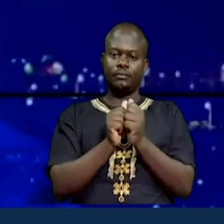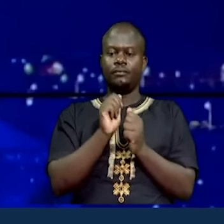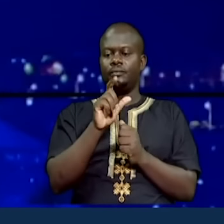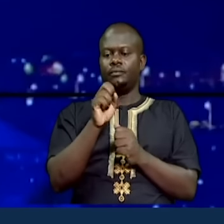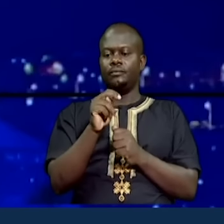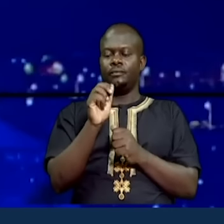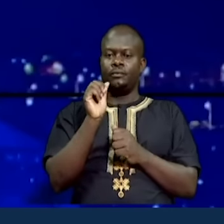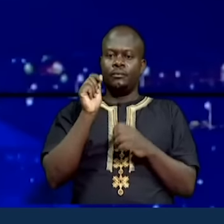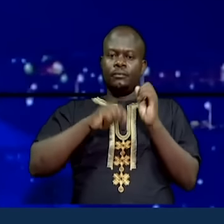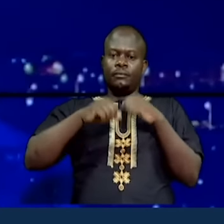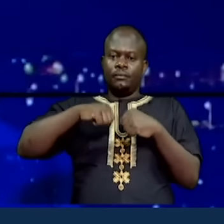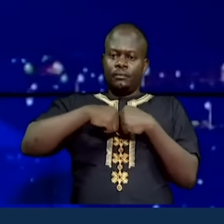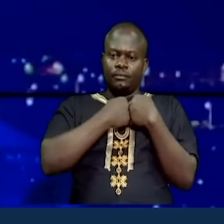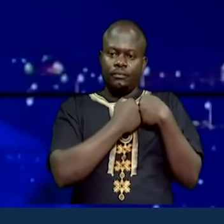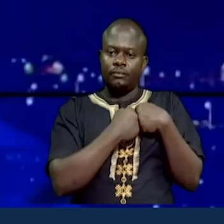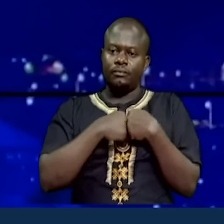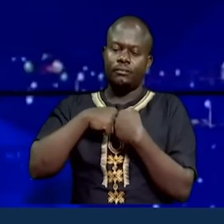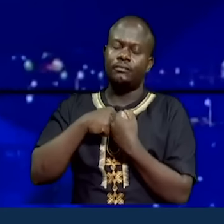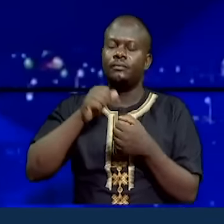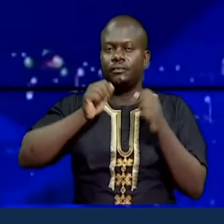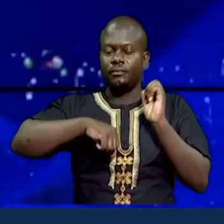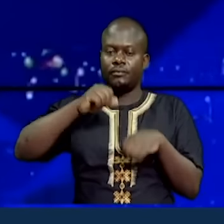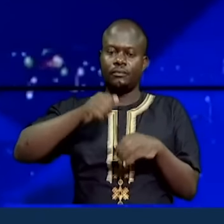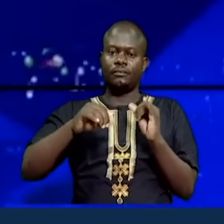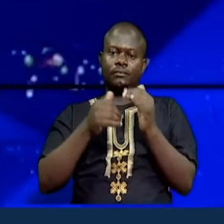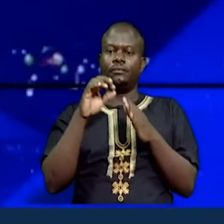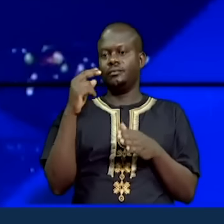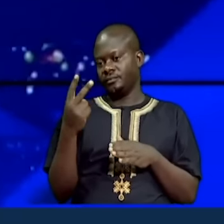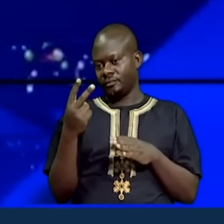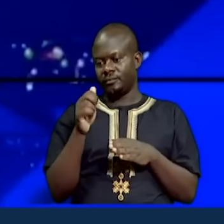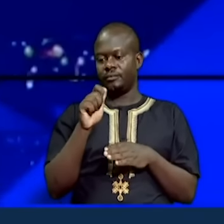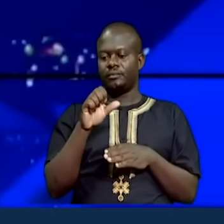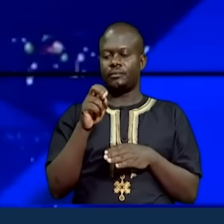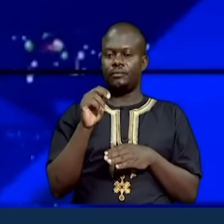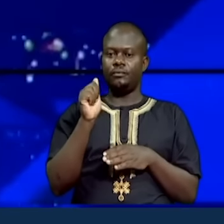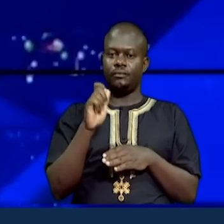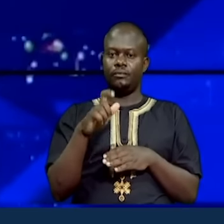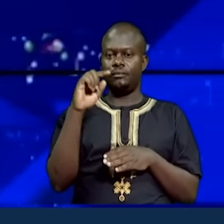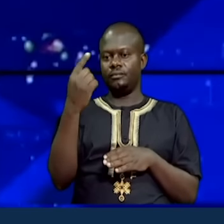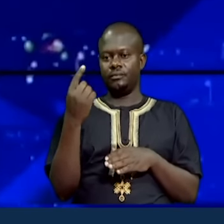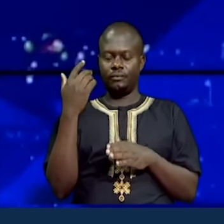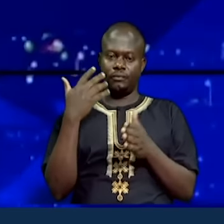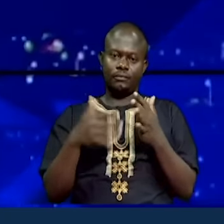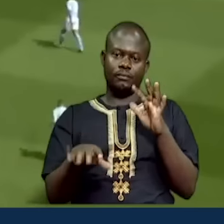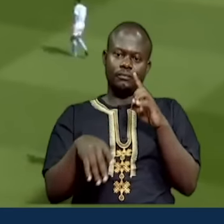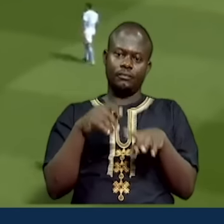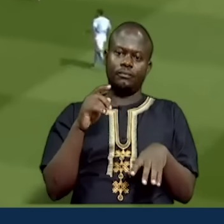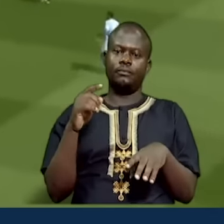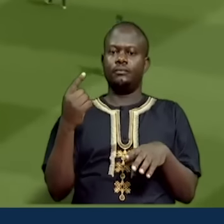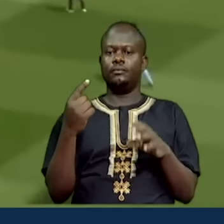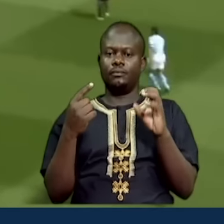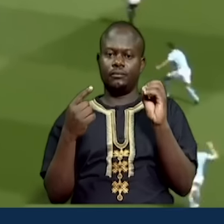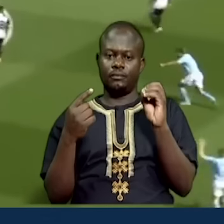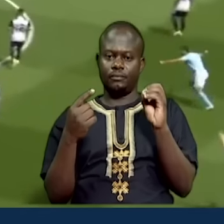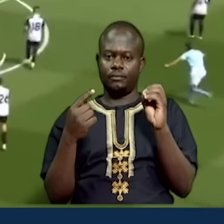zikomeje guhatanira igikombe cya shampiyona. Man City sigaje imikino ibiri, Arsenal sigaje umukino umwe, ikaba imaze gutsinda ikipe ya Manchester United igitego kimwe ku busa. Mu kanya